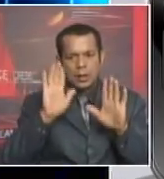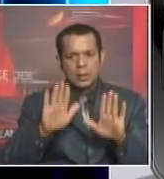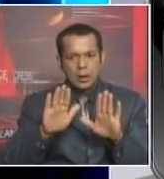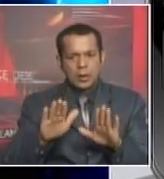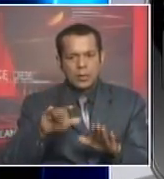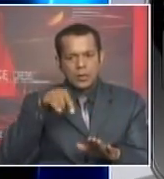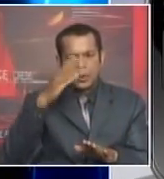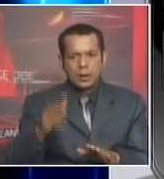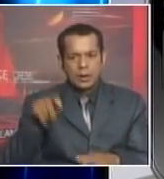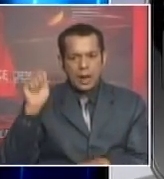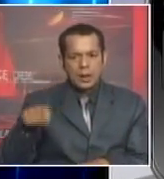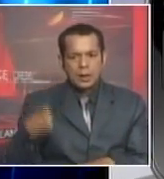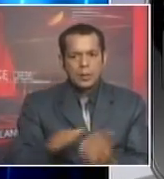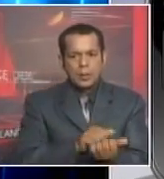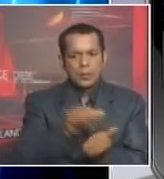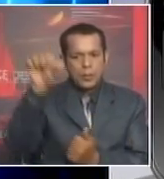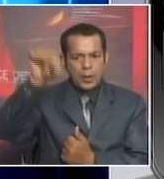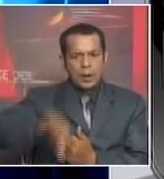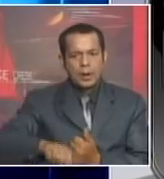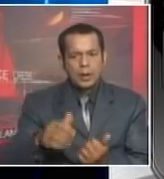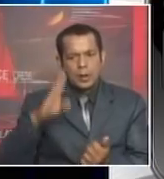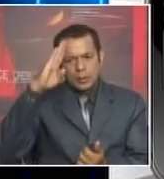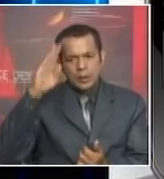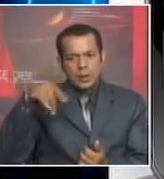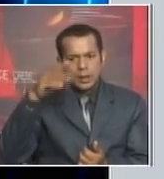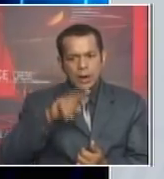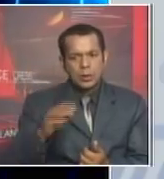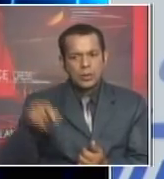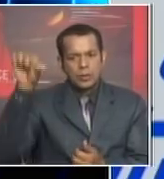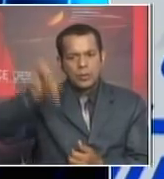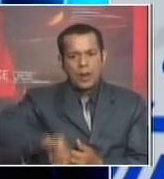फेक, न्यायाधीशको प्रमाणपत्र फेक, प्रहरीको इन्काउन्टर फेक।